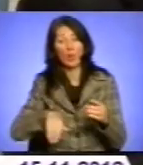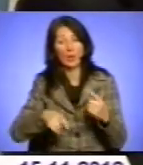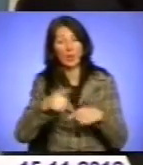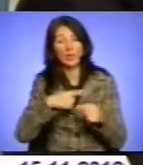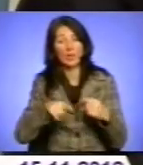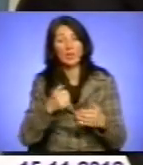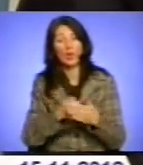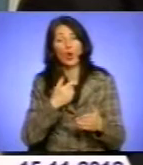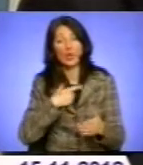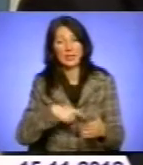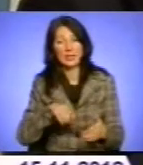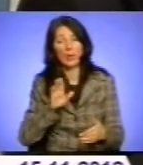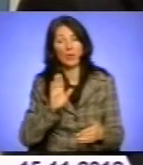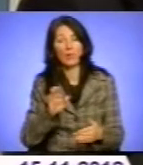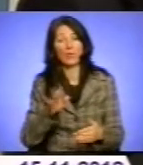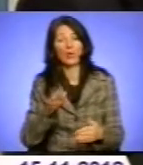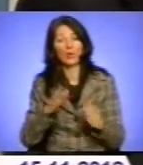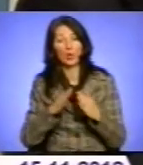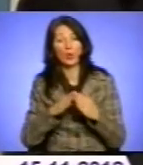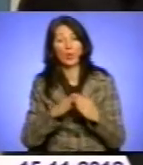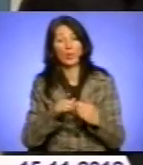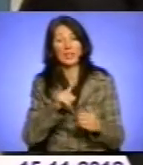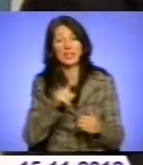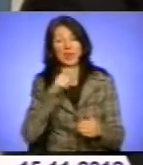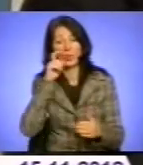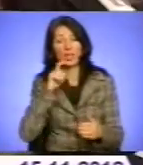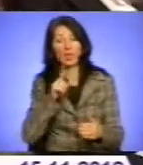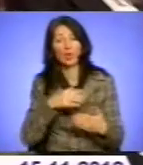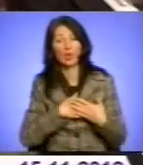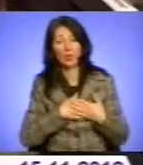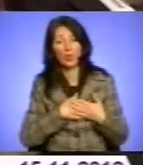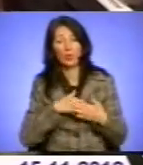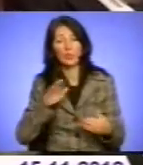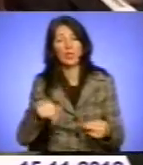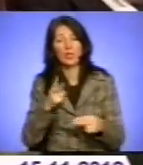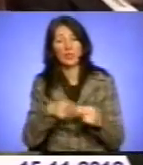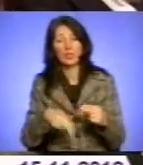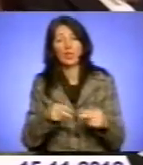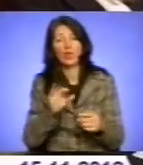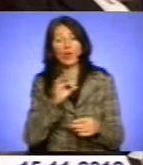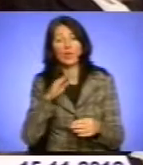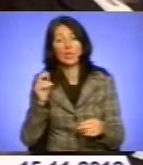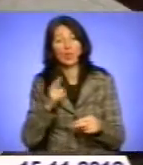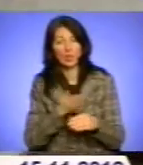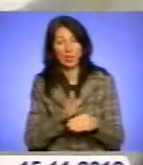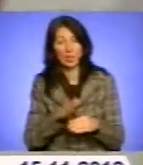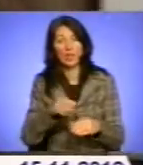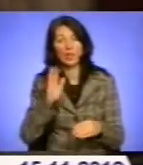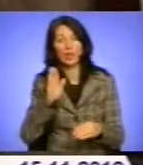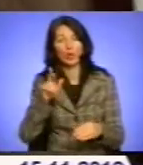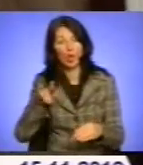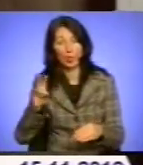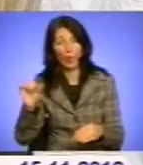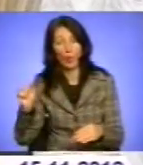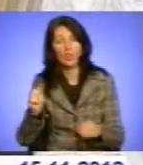себе додому з України з любов'ю. Після завершення офіційної частини Віктор Янукович на прохання